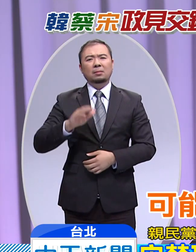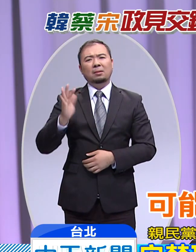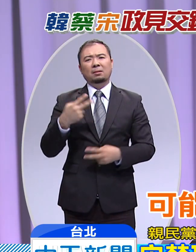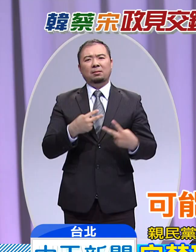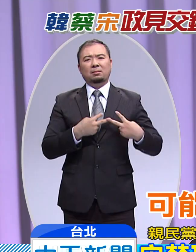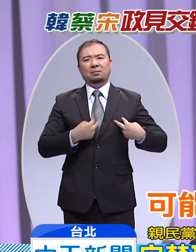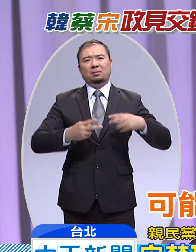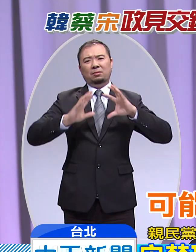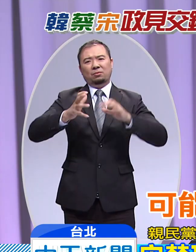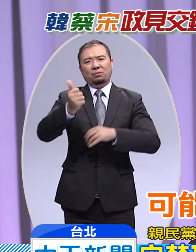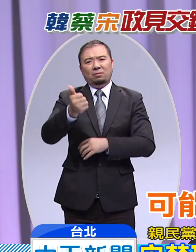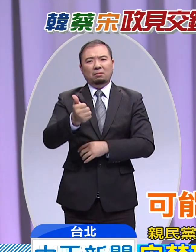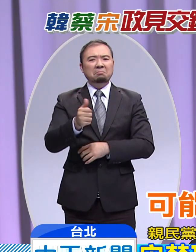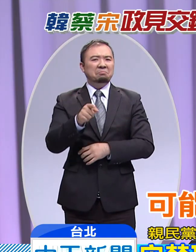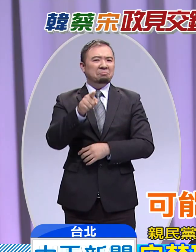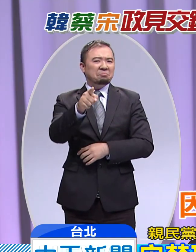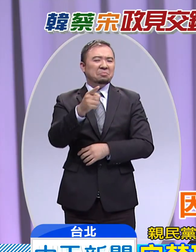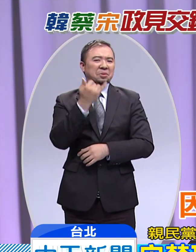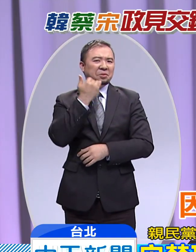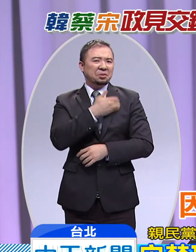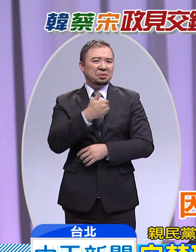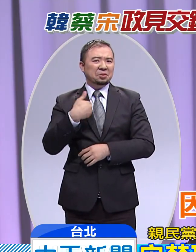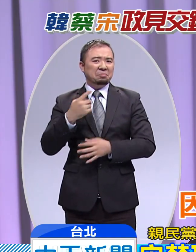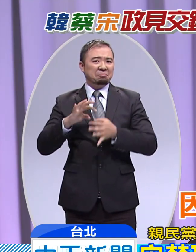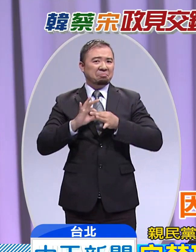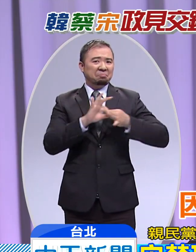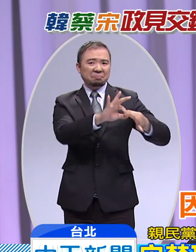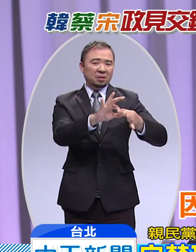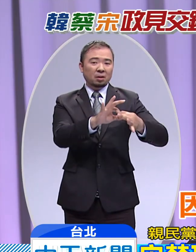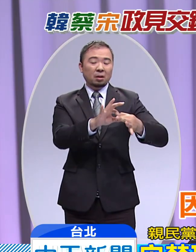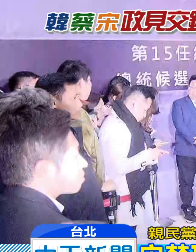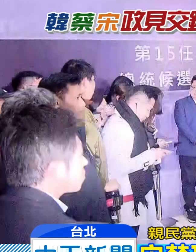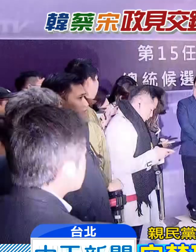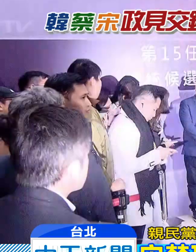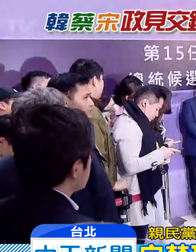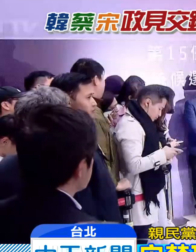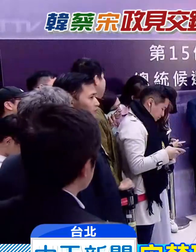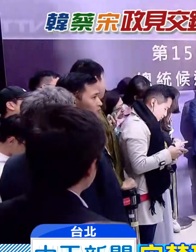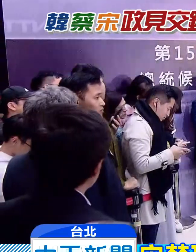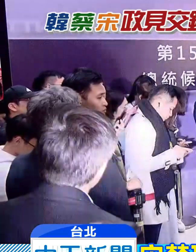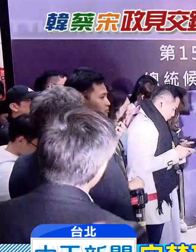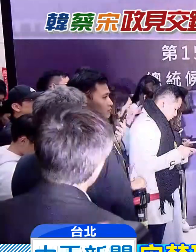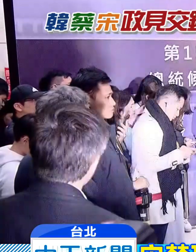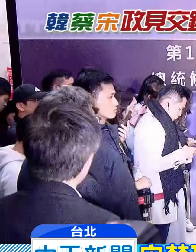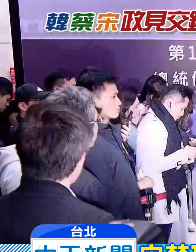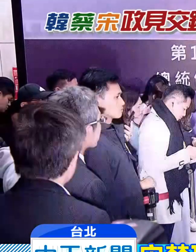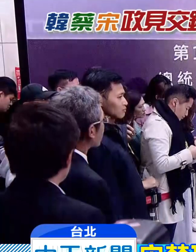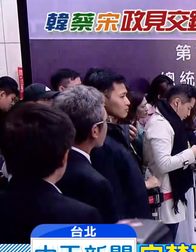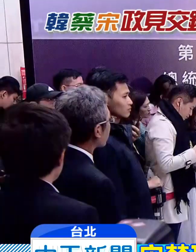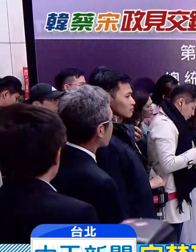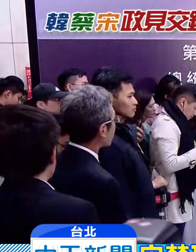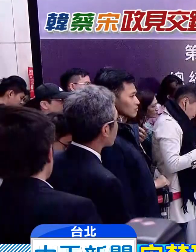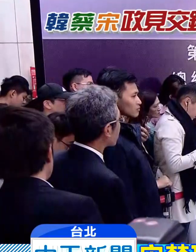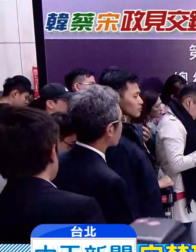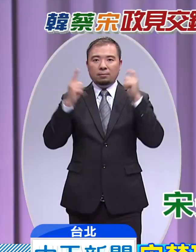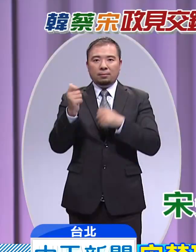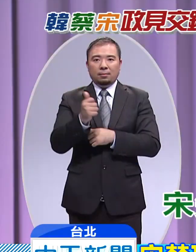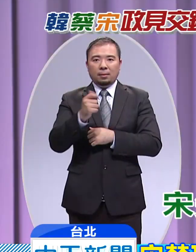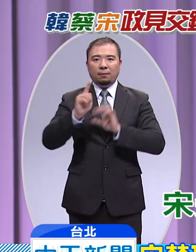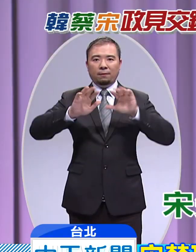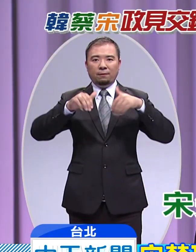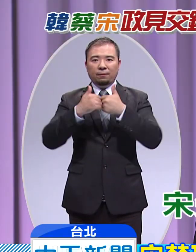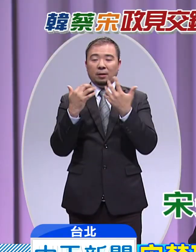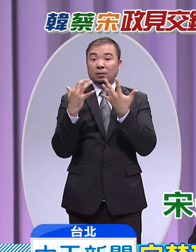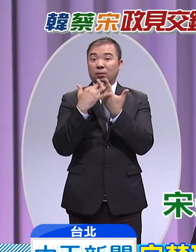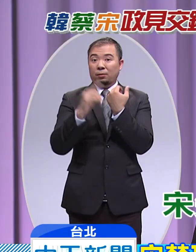可能你也会被连累到，因为你是教唆犯。 面对反渗透法不严谨的质疑，蔡总统这么回应：